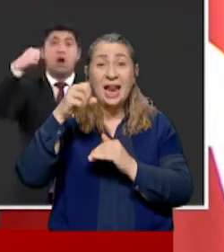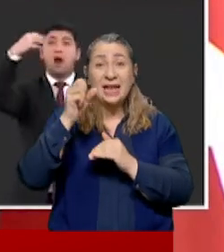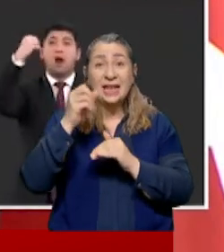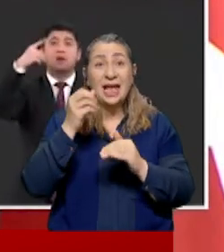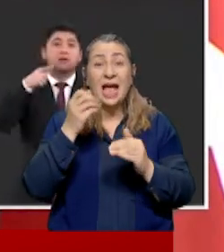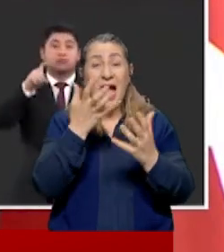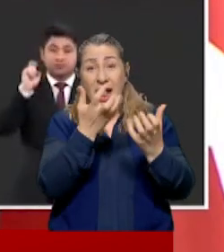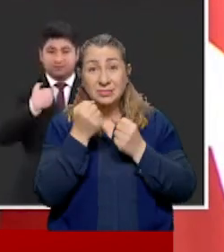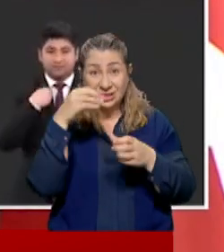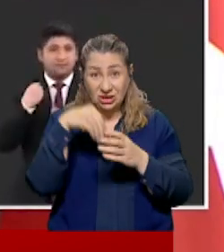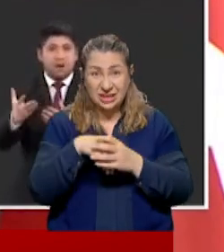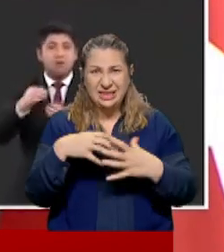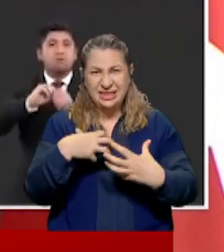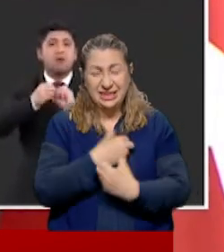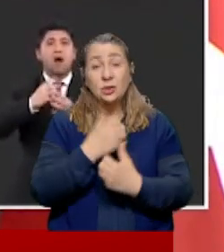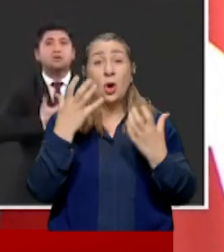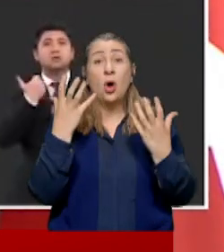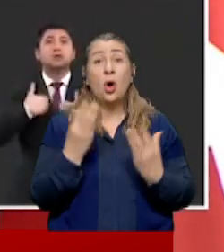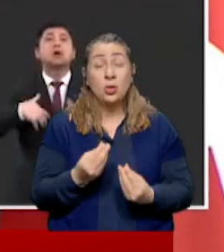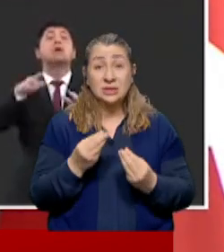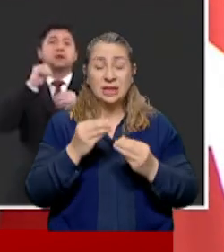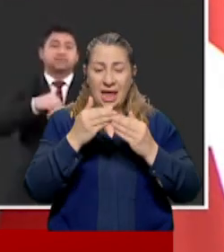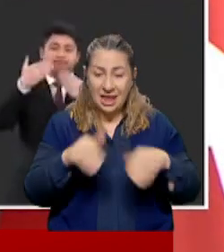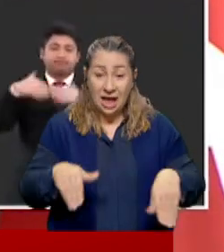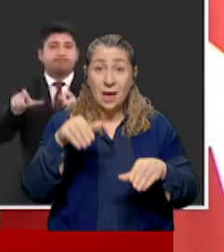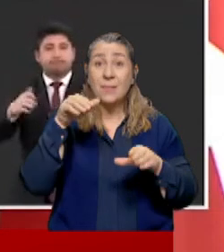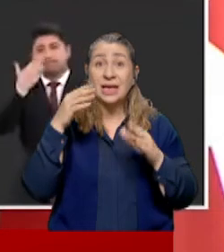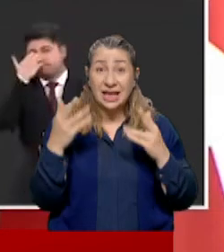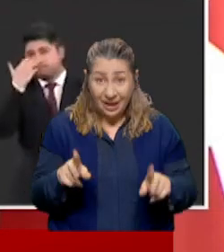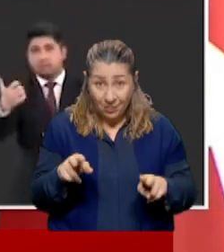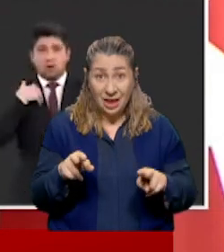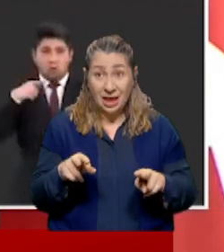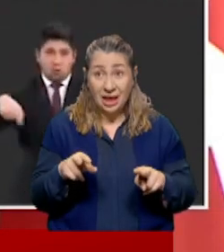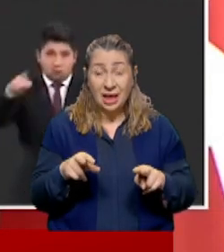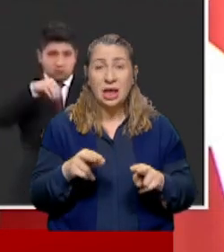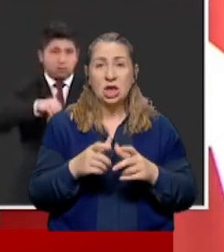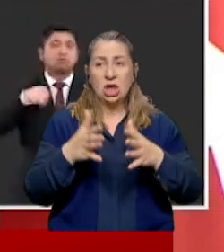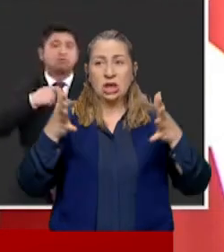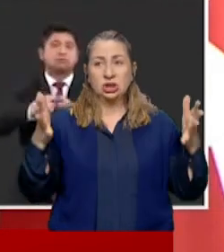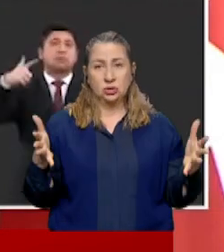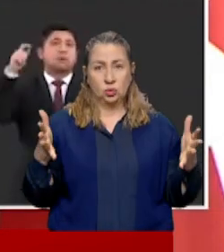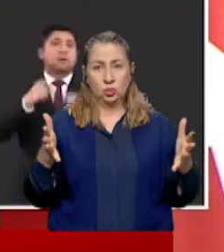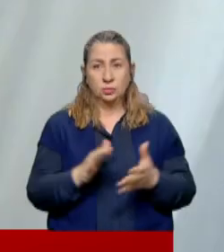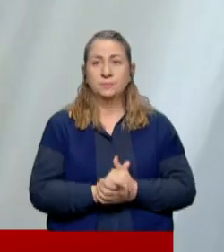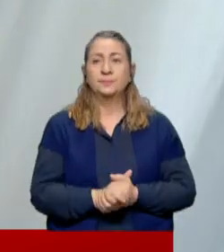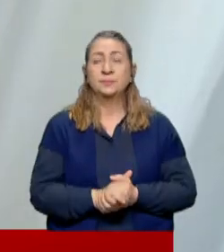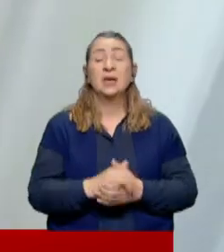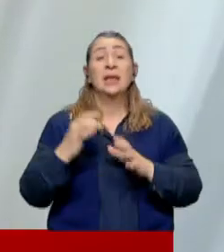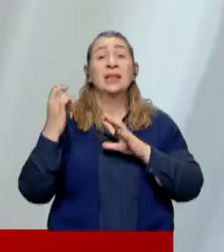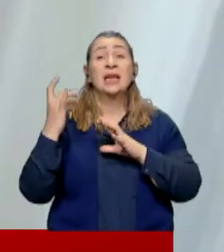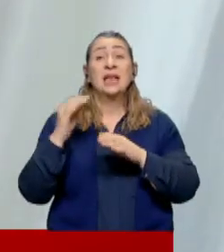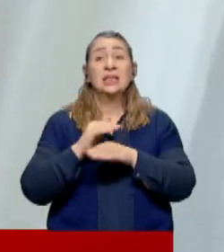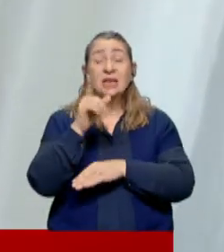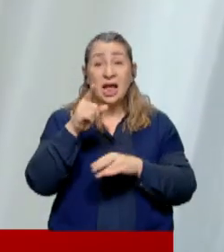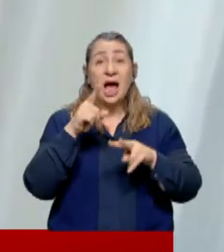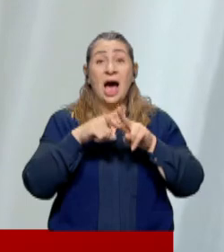elektriğe erişiminde sıkıntı yaşamalarının önüne geçecek şekilde genişletiyoruz. Tekirdağ'da